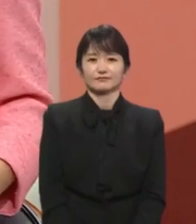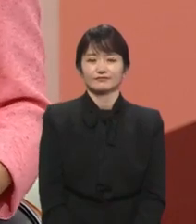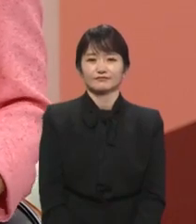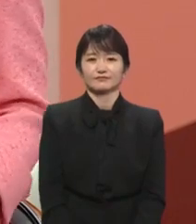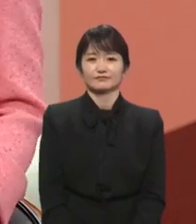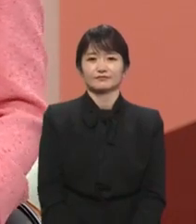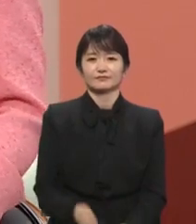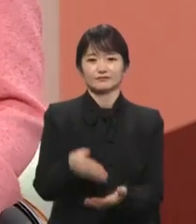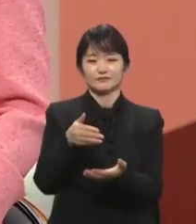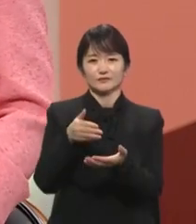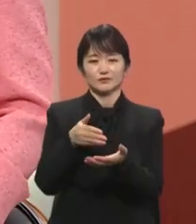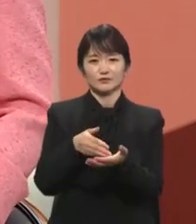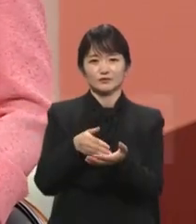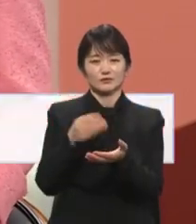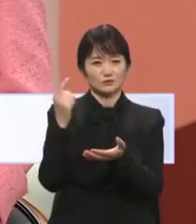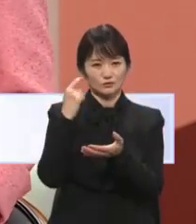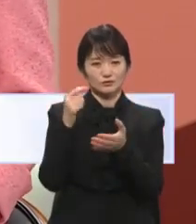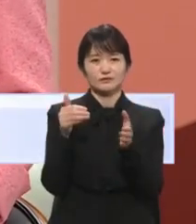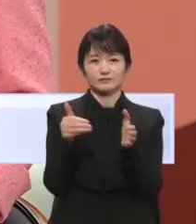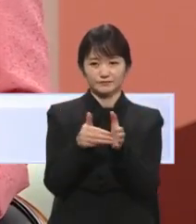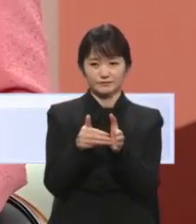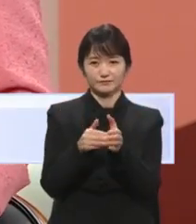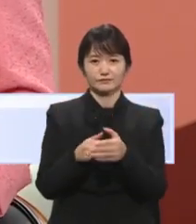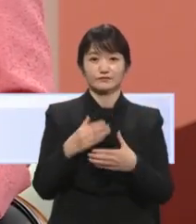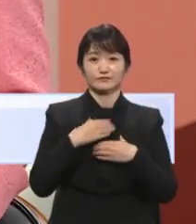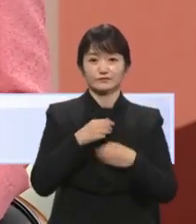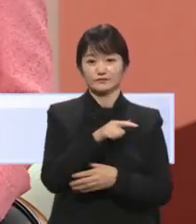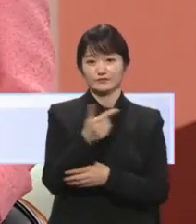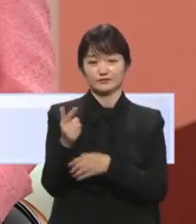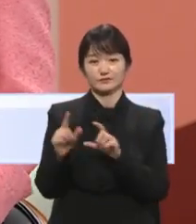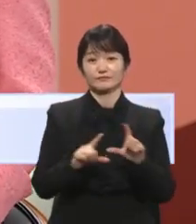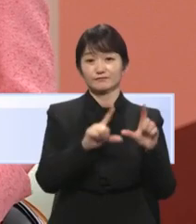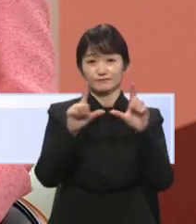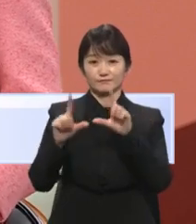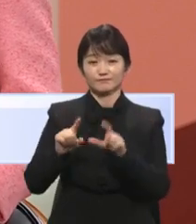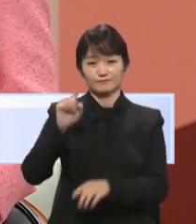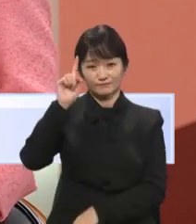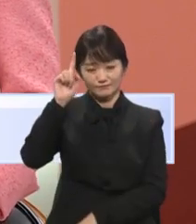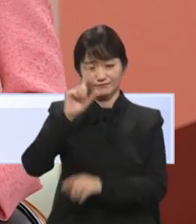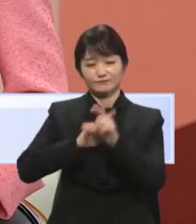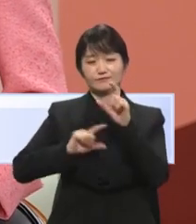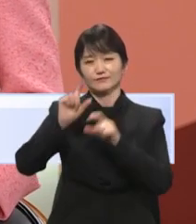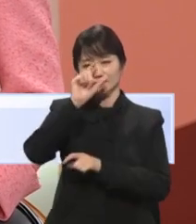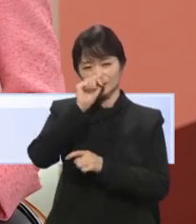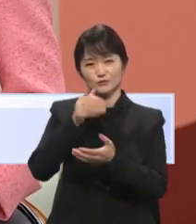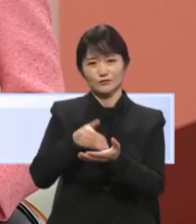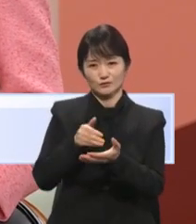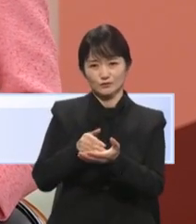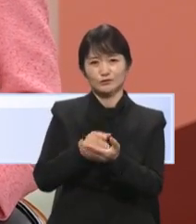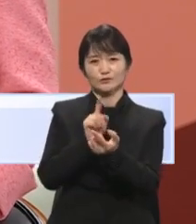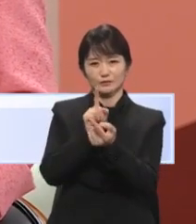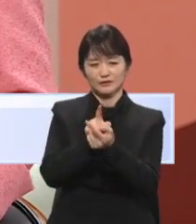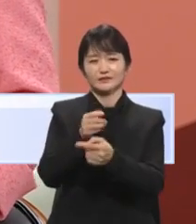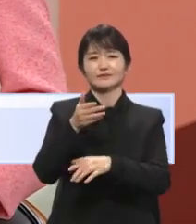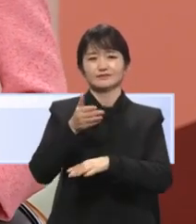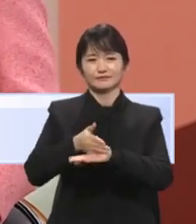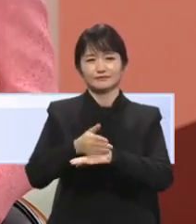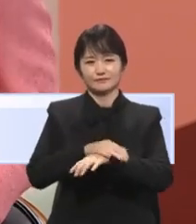감사합니다네 오늘 준비한 소식은 여기까지입니다네 편안한 저녁 보내시고요 저희는 내일더 좋은 뉴스로 찾아뵙겠습니다